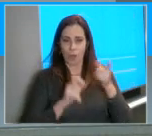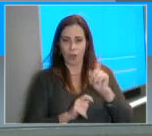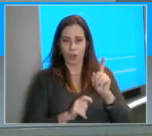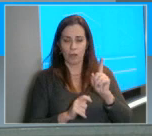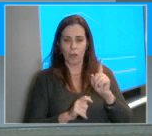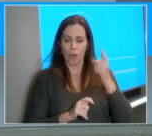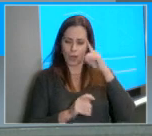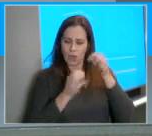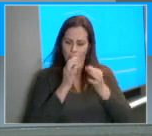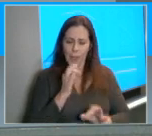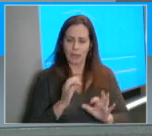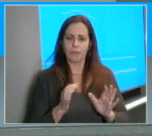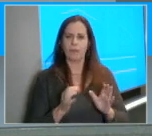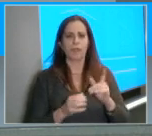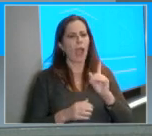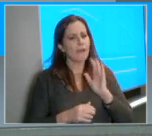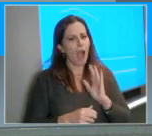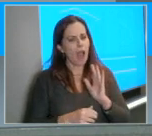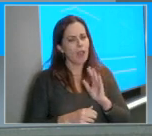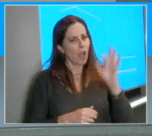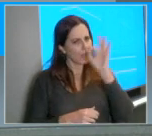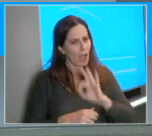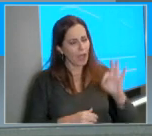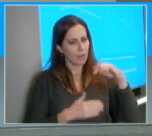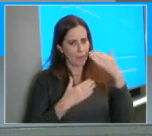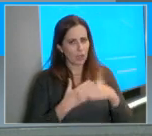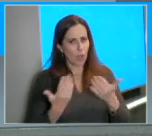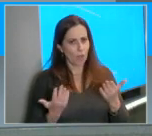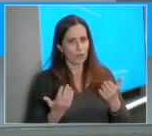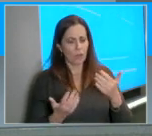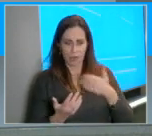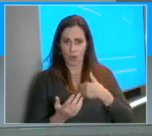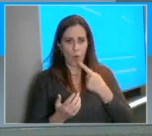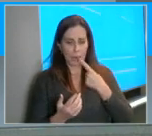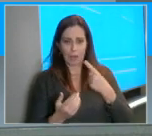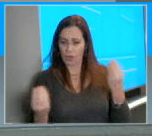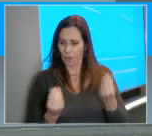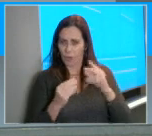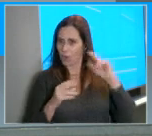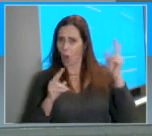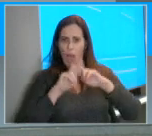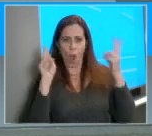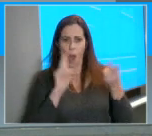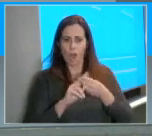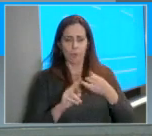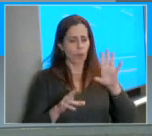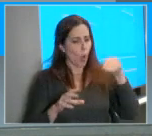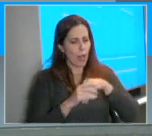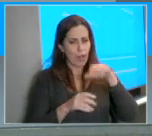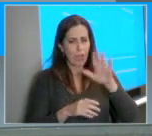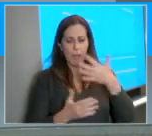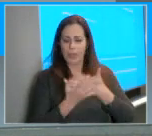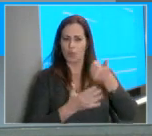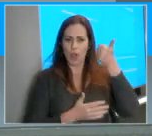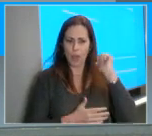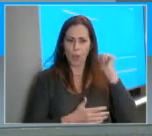יולאה בפרטים על ידינו, אבל עדיין, בסוף, אנחנו מדברים על תופעה כלל עולמית, ואני כולל בתוך זה גם את העדות של